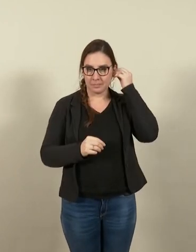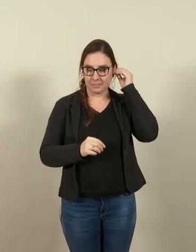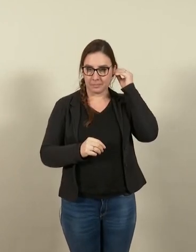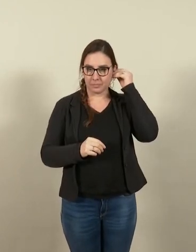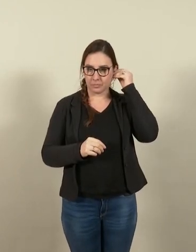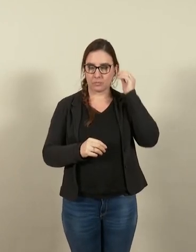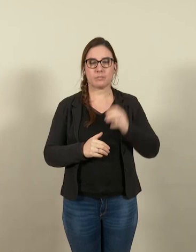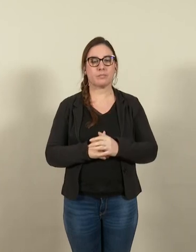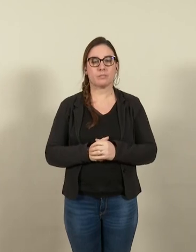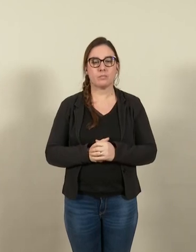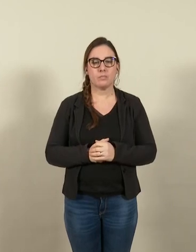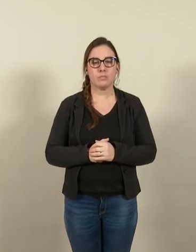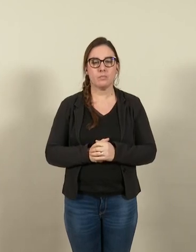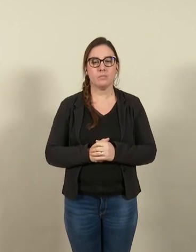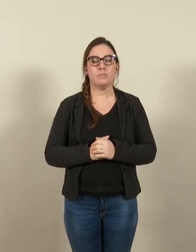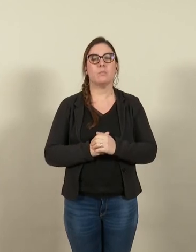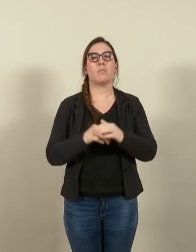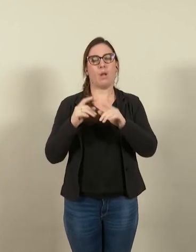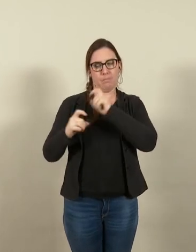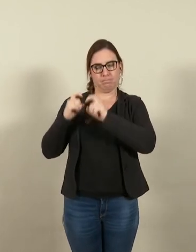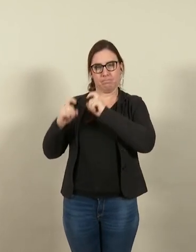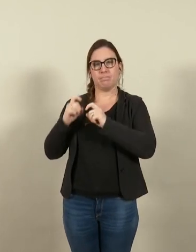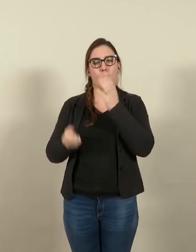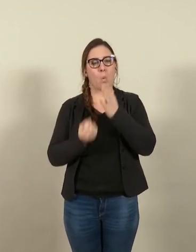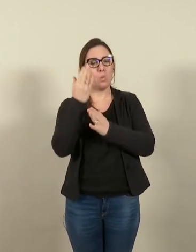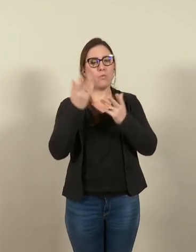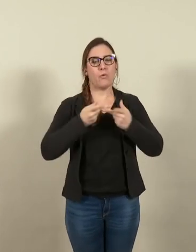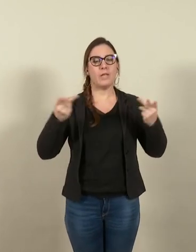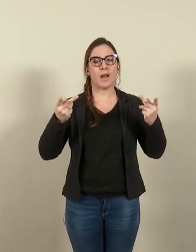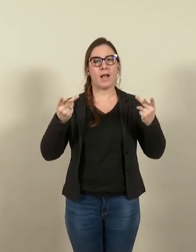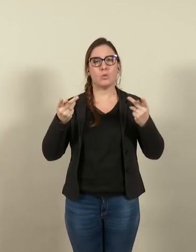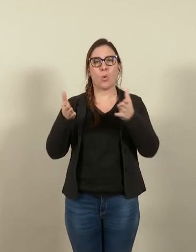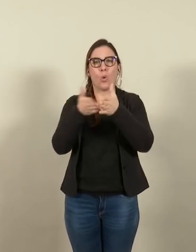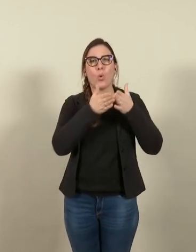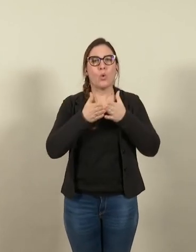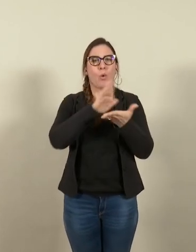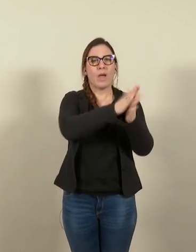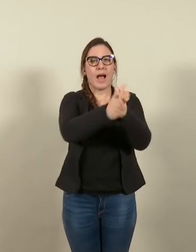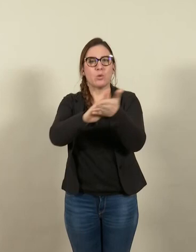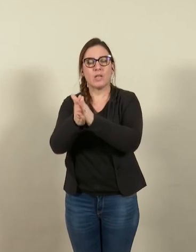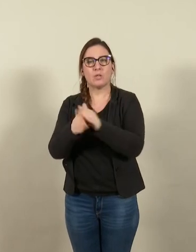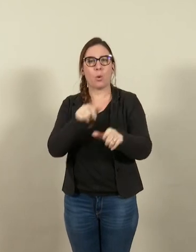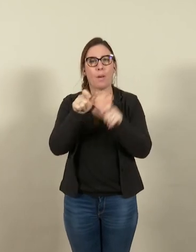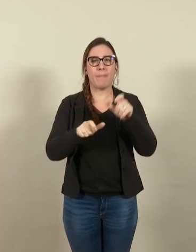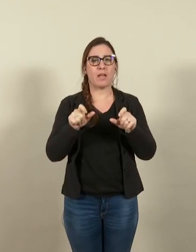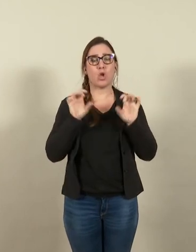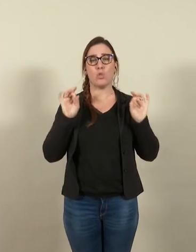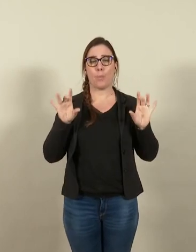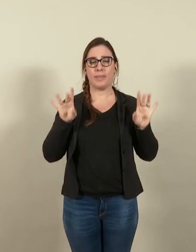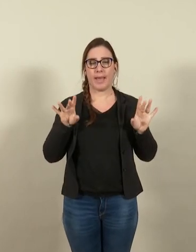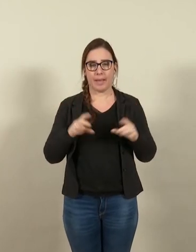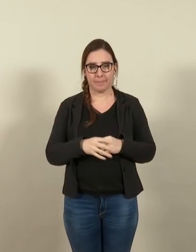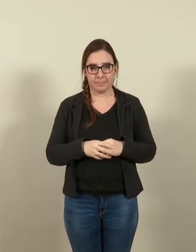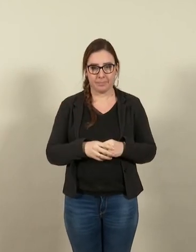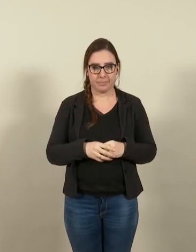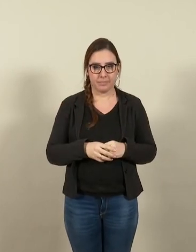je reviens sur la nouvelle déclaration que vous demandez aux association sur les personnes non binaires